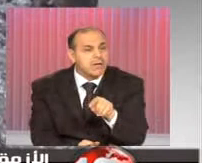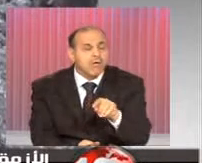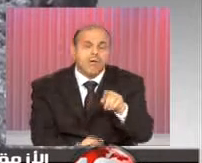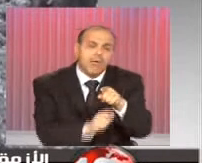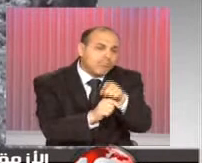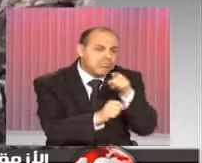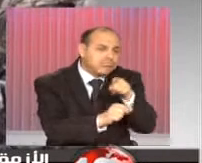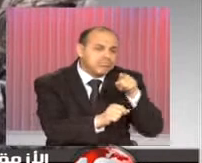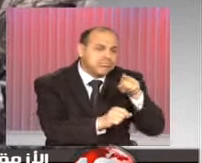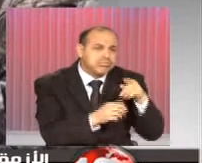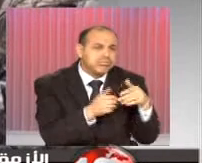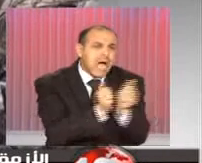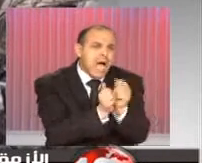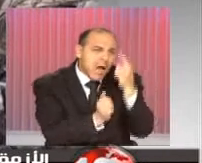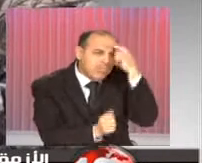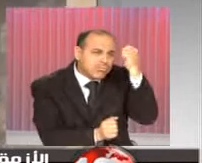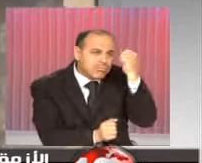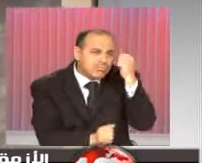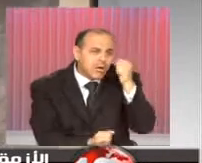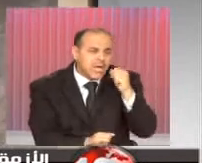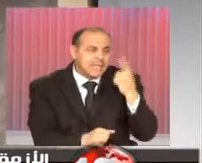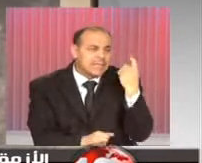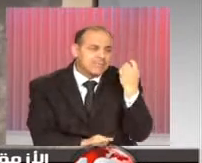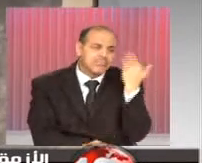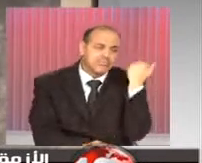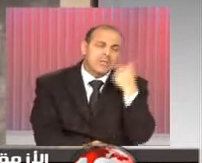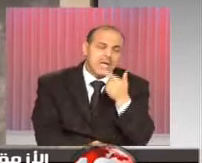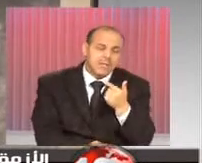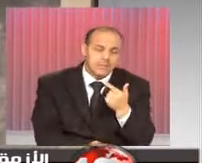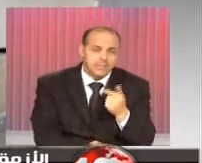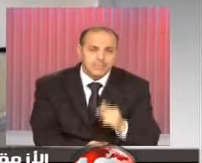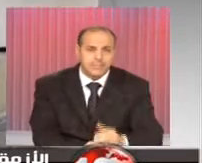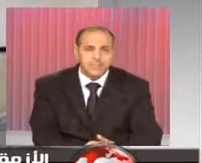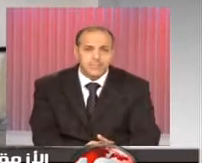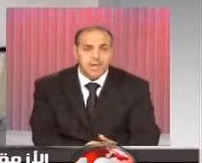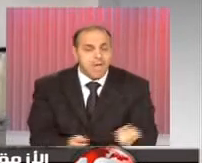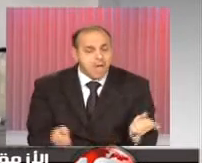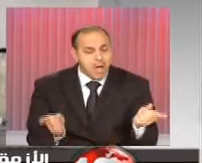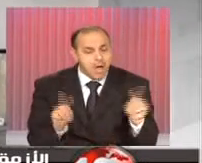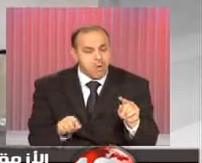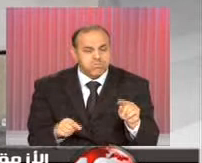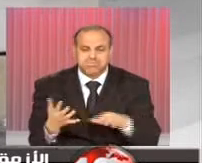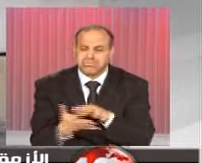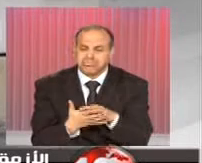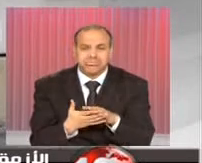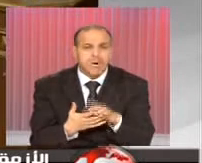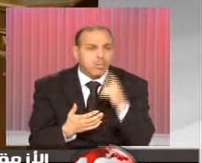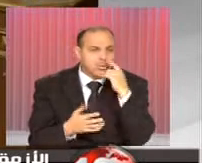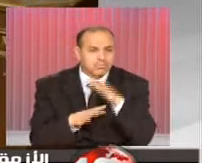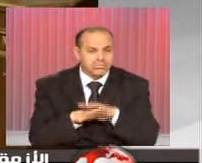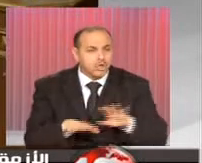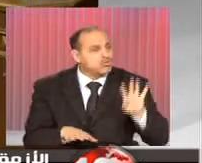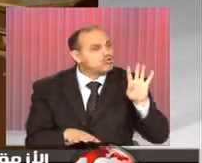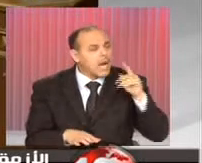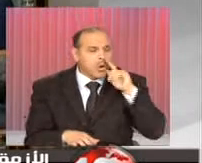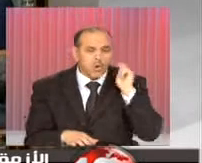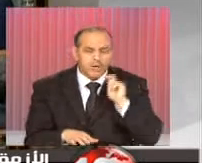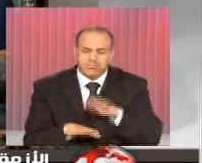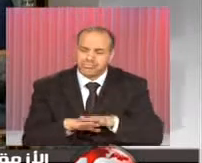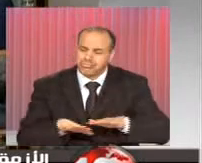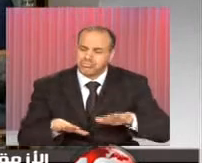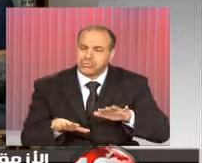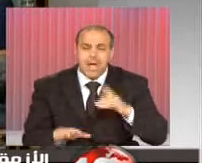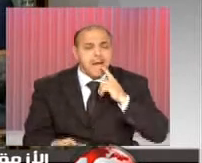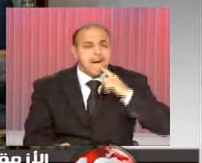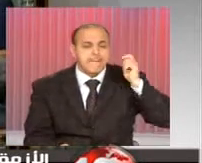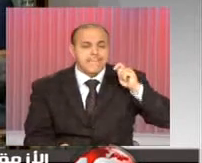لقصف الانفصاليين خلال 24 ساعة الماضية. عودة التوتر الأمني إلى شرق البلاد قر على إثره